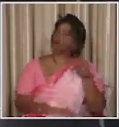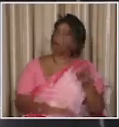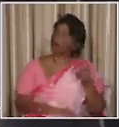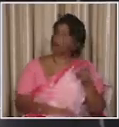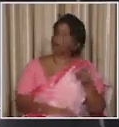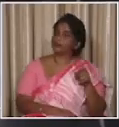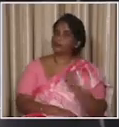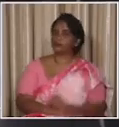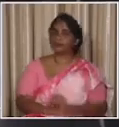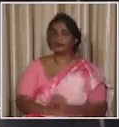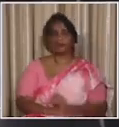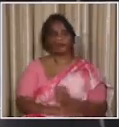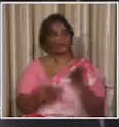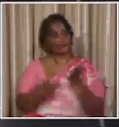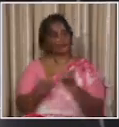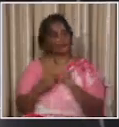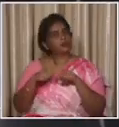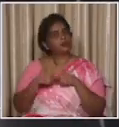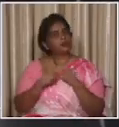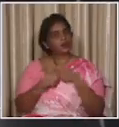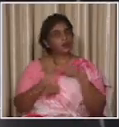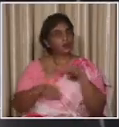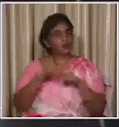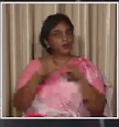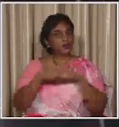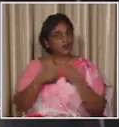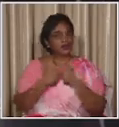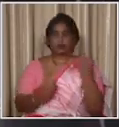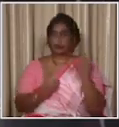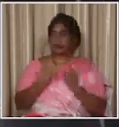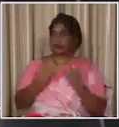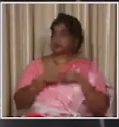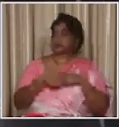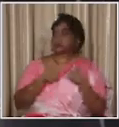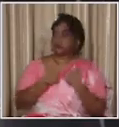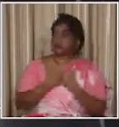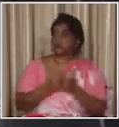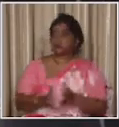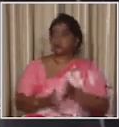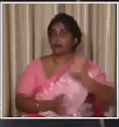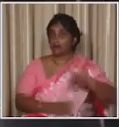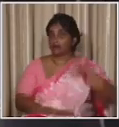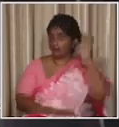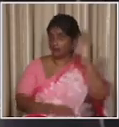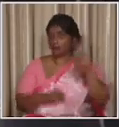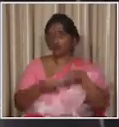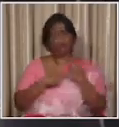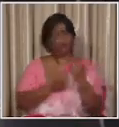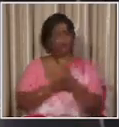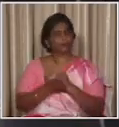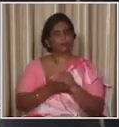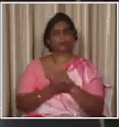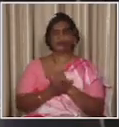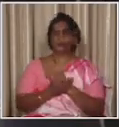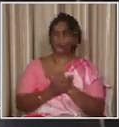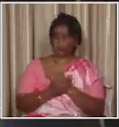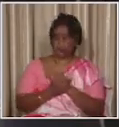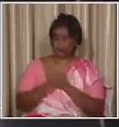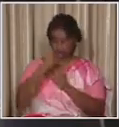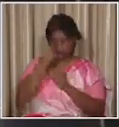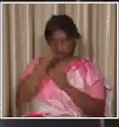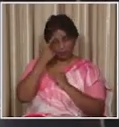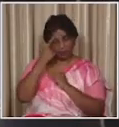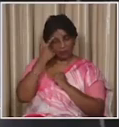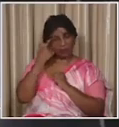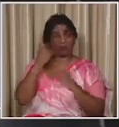විසින් රග්බි සම්මේලනේ, පාපැදි සම්මේලනේ, මෝටර රථ සම්මේලන, දැල්පන් සම්මේලනය සම්පූර්ණම